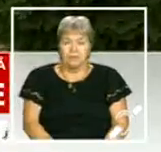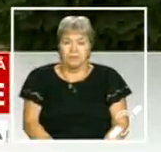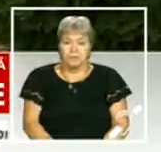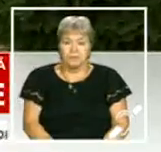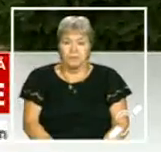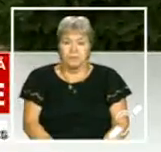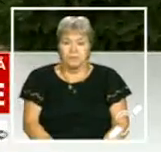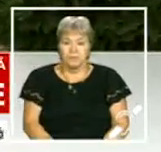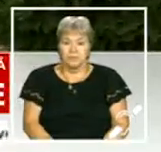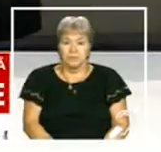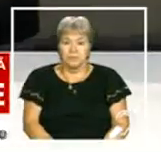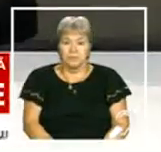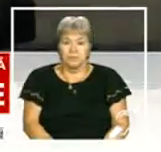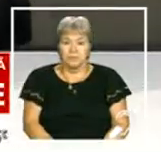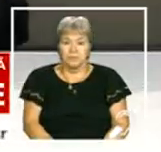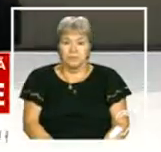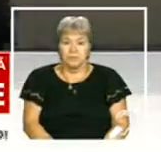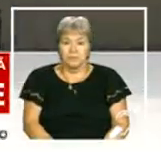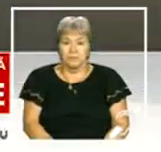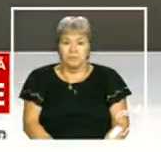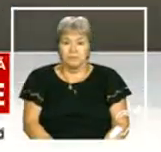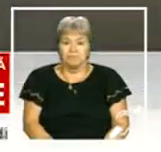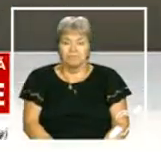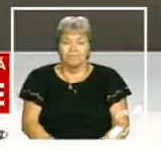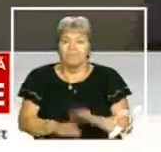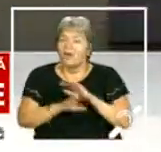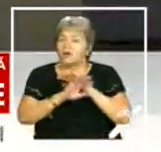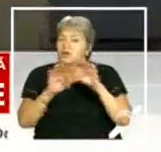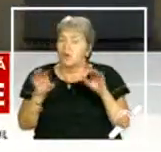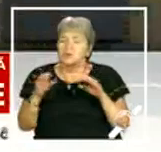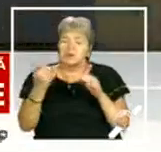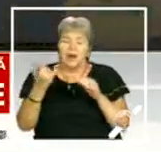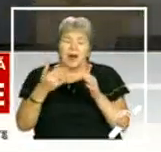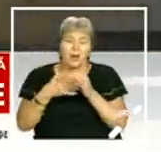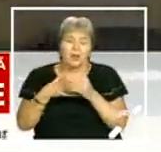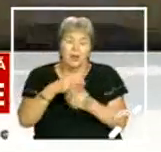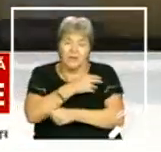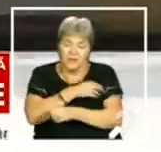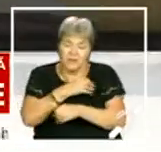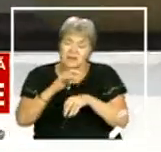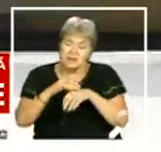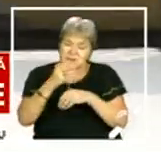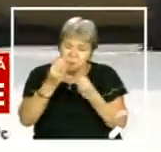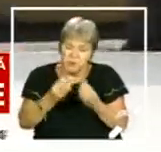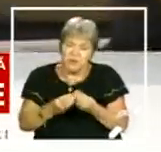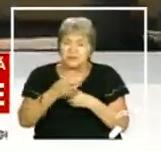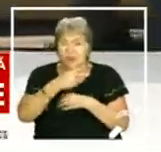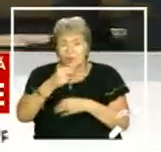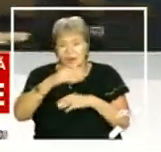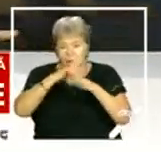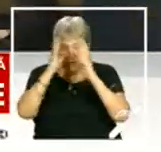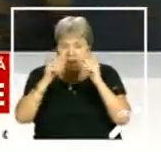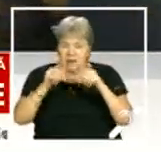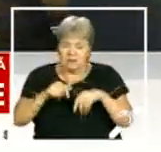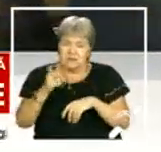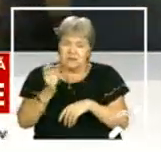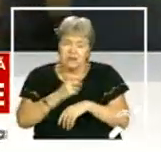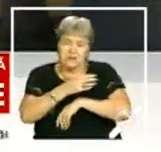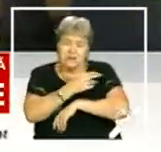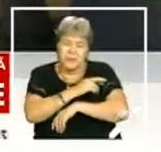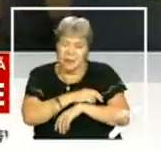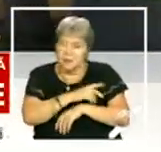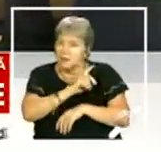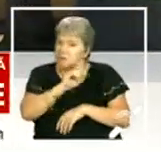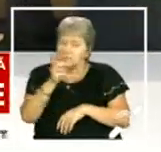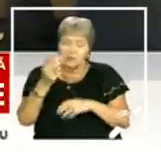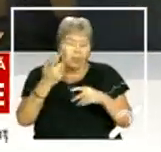câteva dintre ei grață și cu vărsătură. Toți pacienții se simt bine și au fost externați în această dimineață, însă nu s-au mai întors în